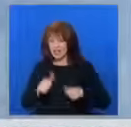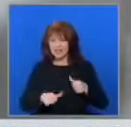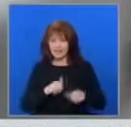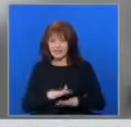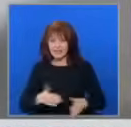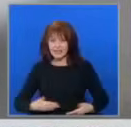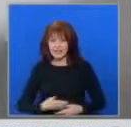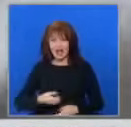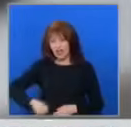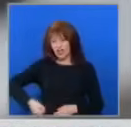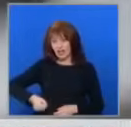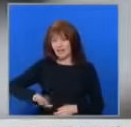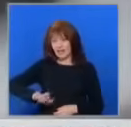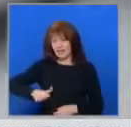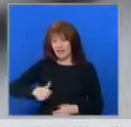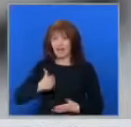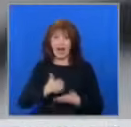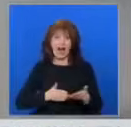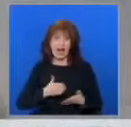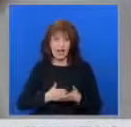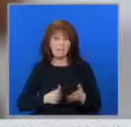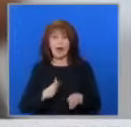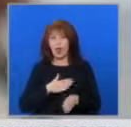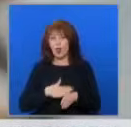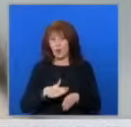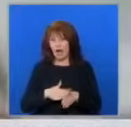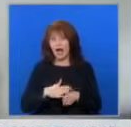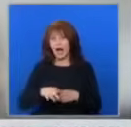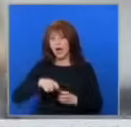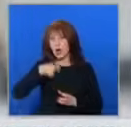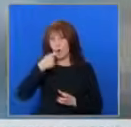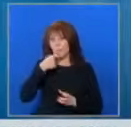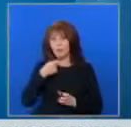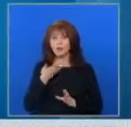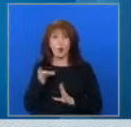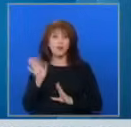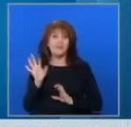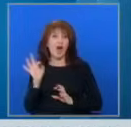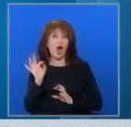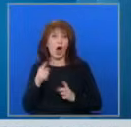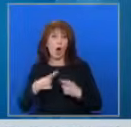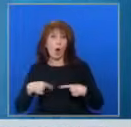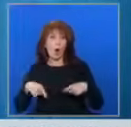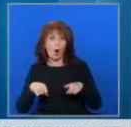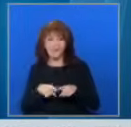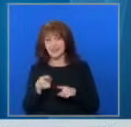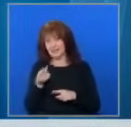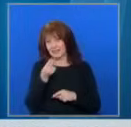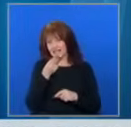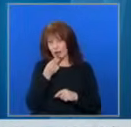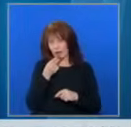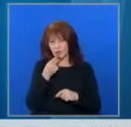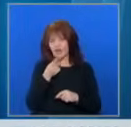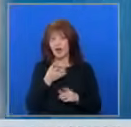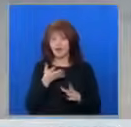оттам. Чанта с парти грил, хляб, суджук и компот и в офиса на Енергото за закуска. Сюжет, който впрегна народният гений, а той се